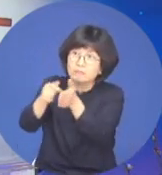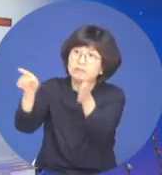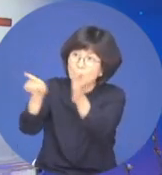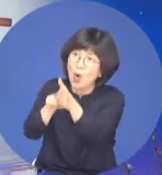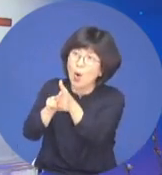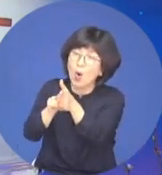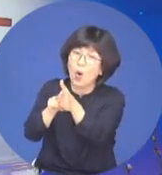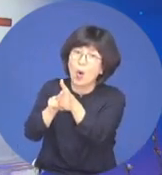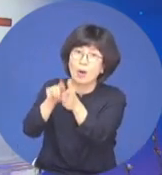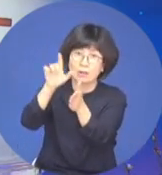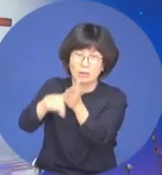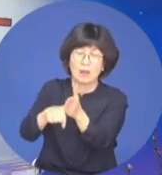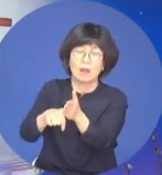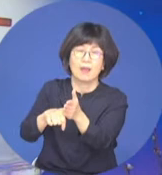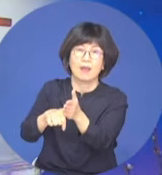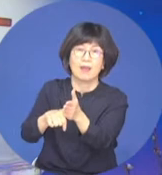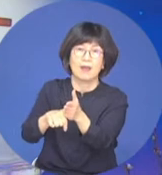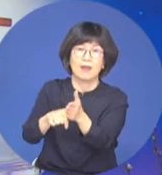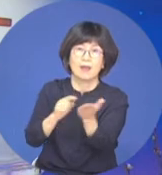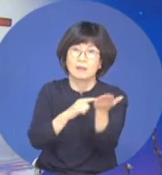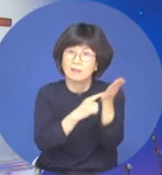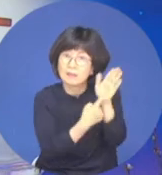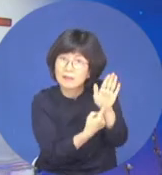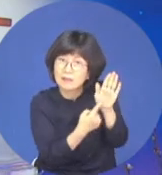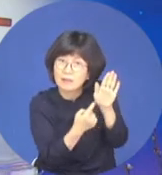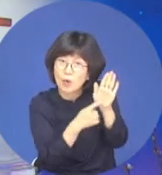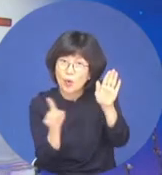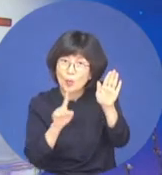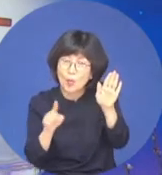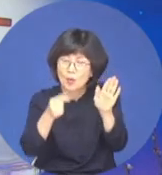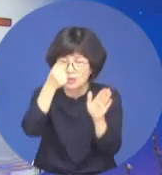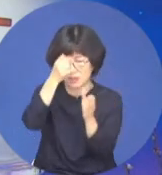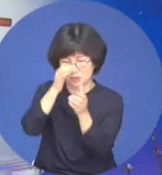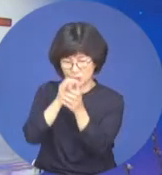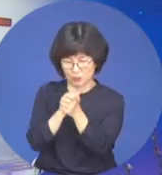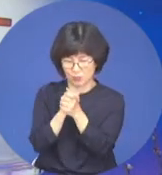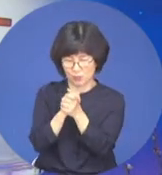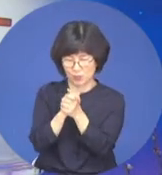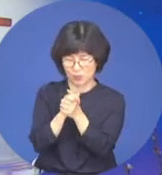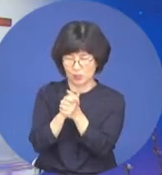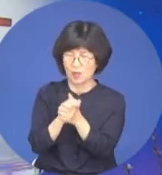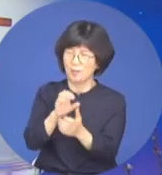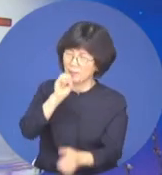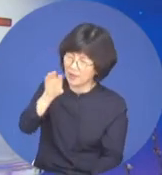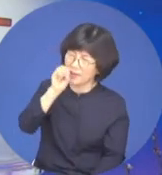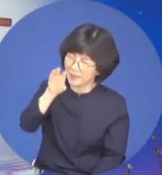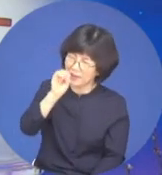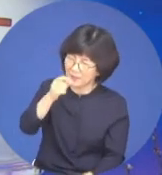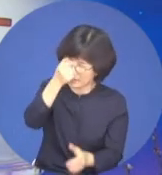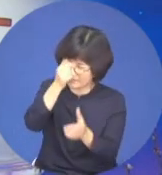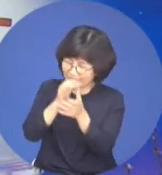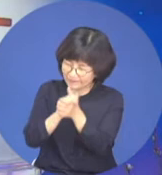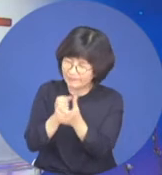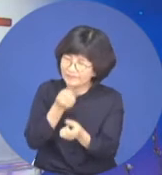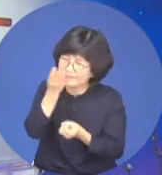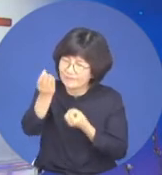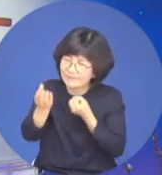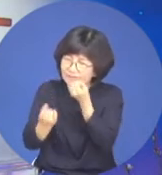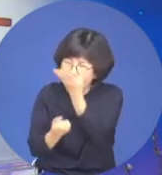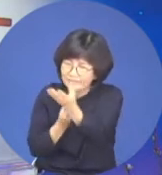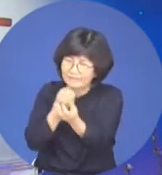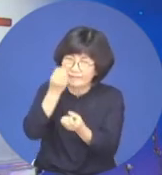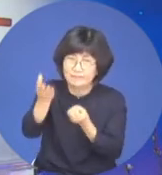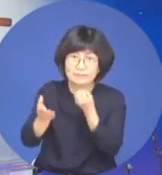믿음의 관계는 무엇으로 나타납니까? 기도하는 것으로 나타나요. 말씀드리는 것으로 나타나요. 이 말씀의